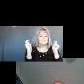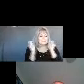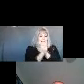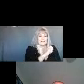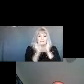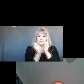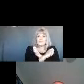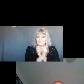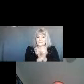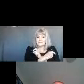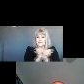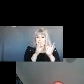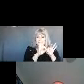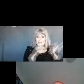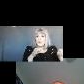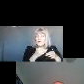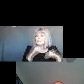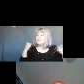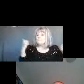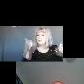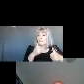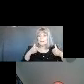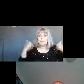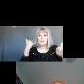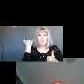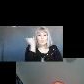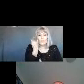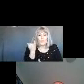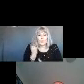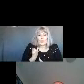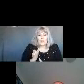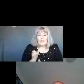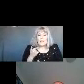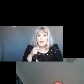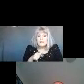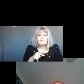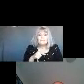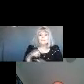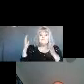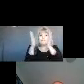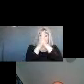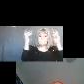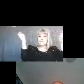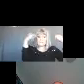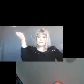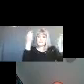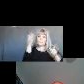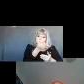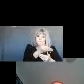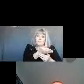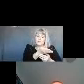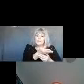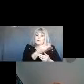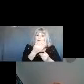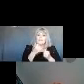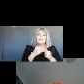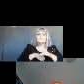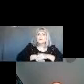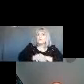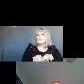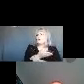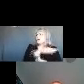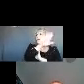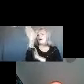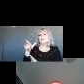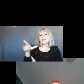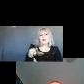die verskillende tale, en omdat daar so baie jode was, vir die Pinksterfees, het, en allemaal is van verskillende plekke af, en